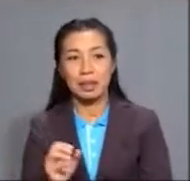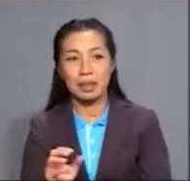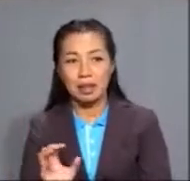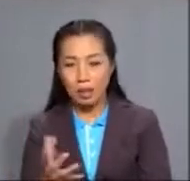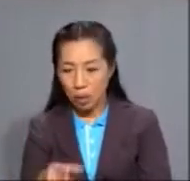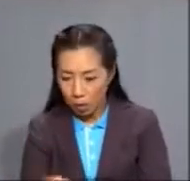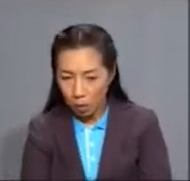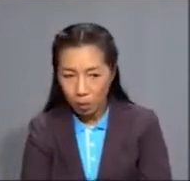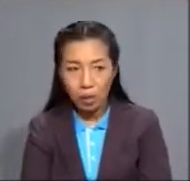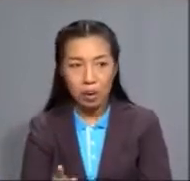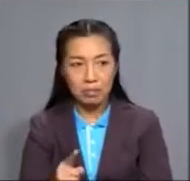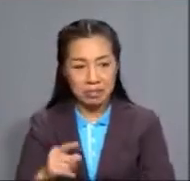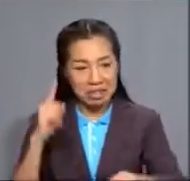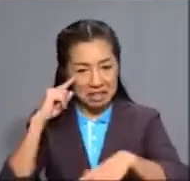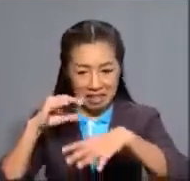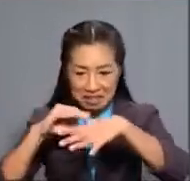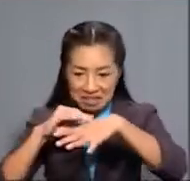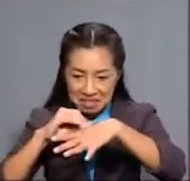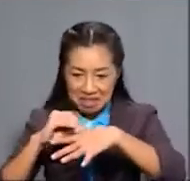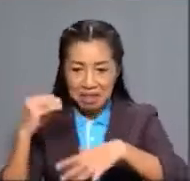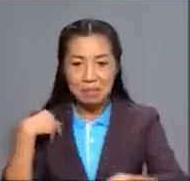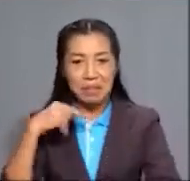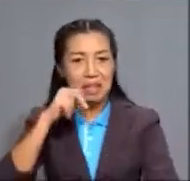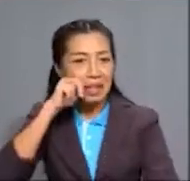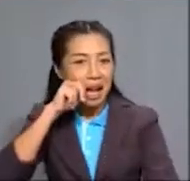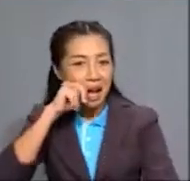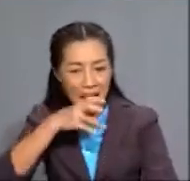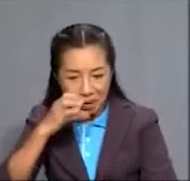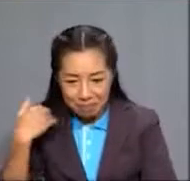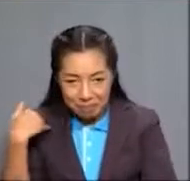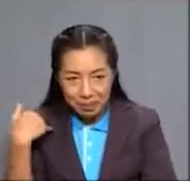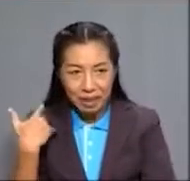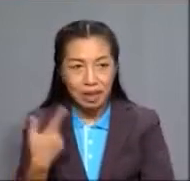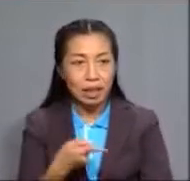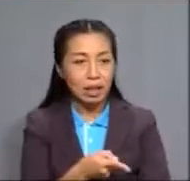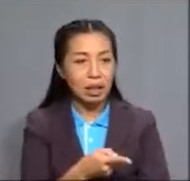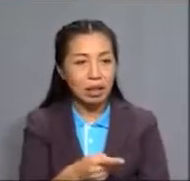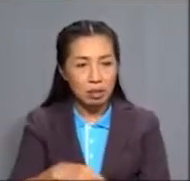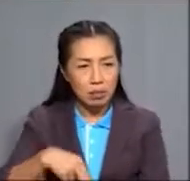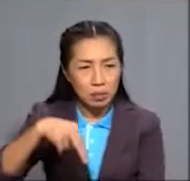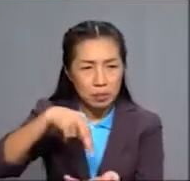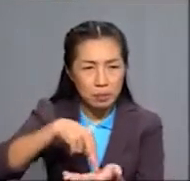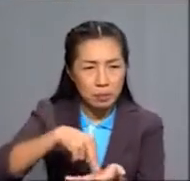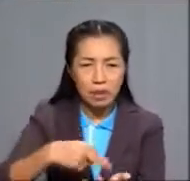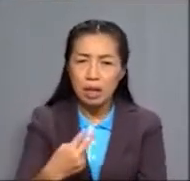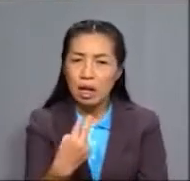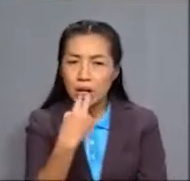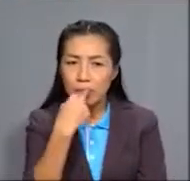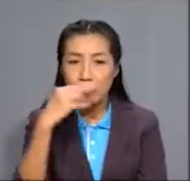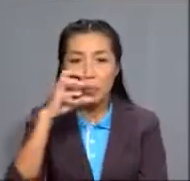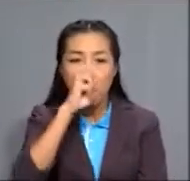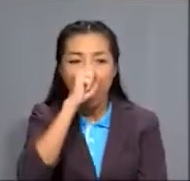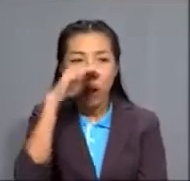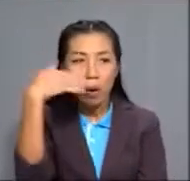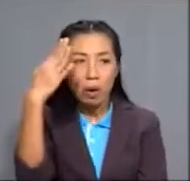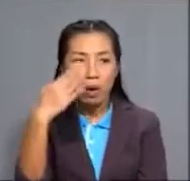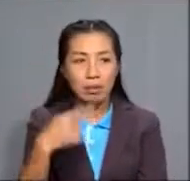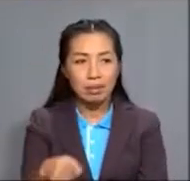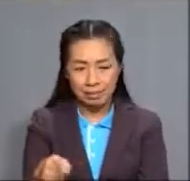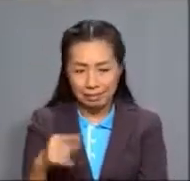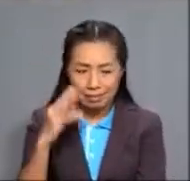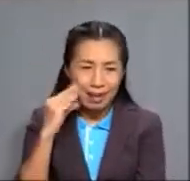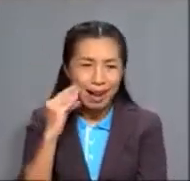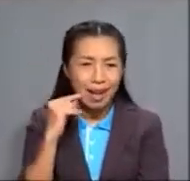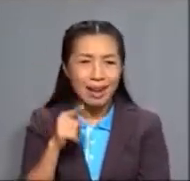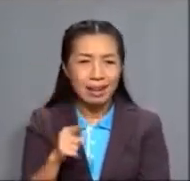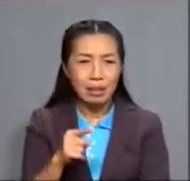พูดถึงอะไร เอาแบบนี้ไงมีเนื้อแล้วก็มีน้ำอย่างนี้ไง แล้วไป ขอชิมแบบเนื้อก่อนเนาะ ได้ครับ ทำน่ารักจังเลย